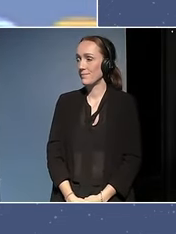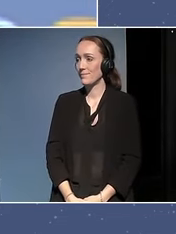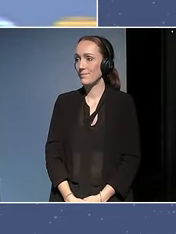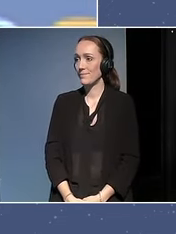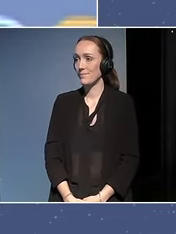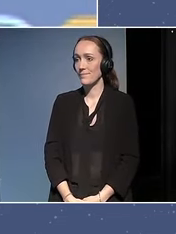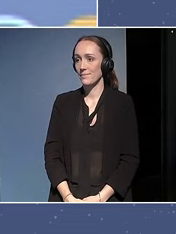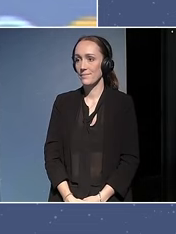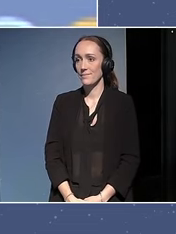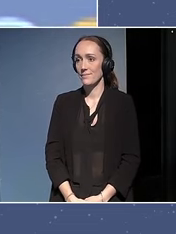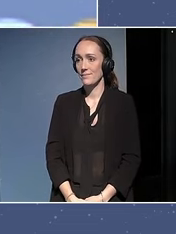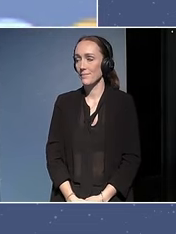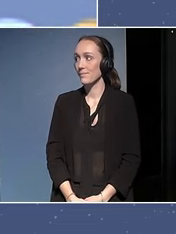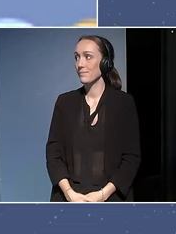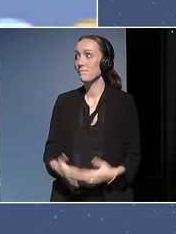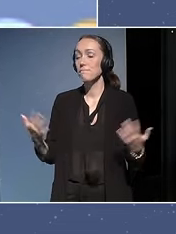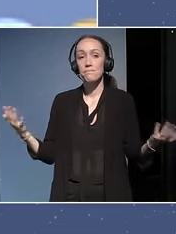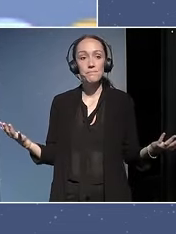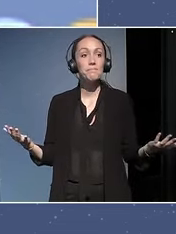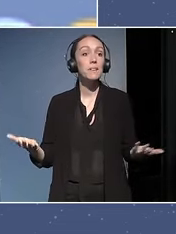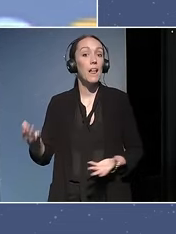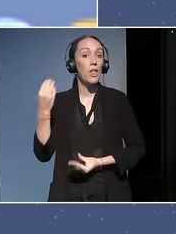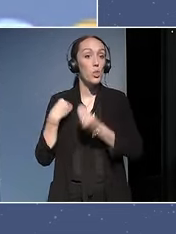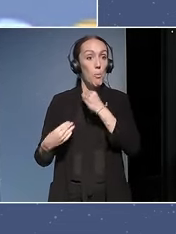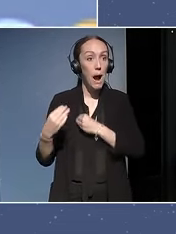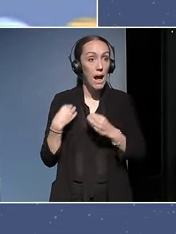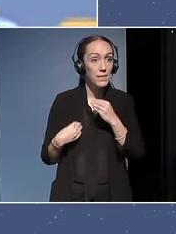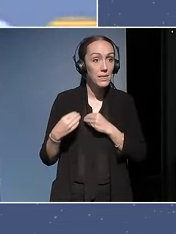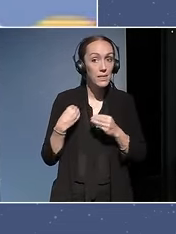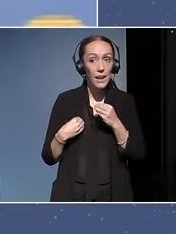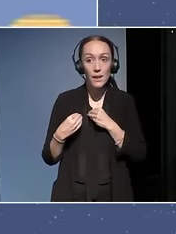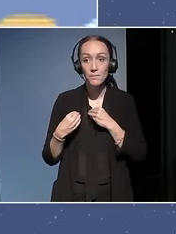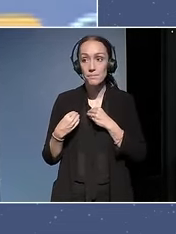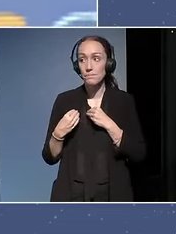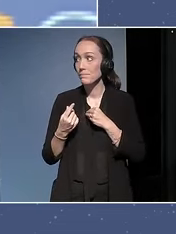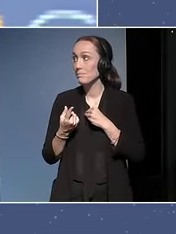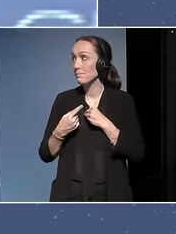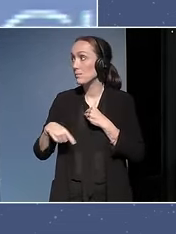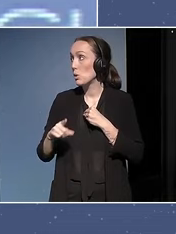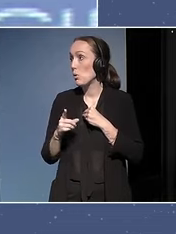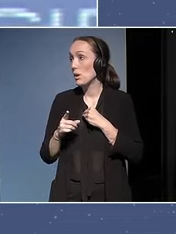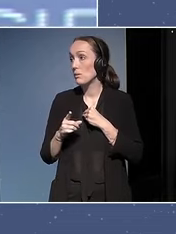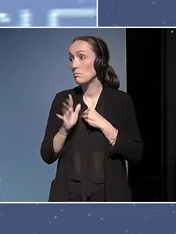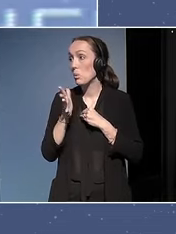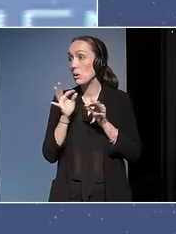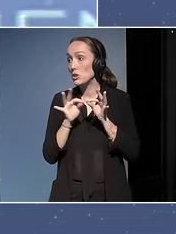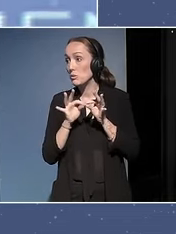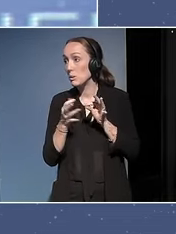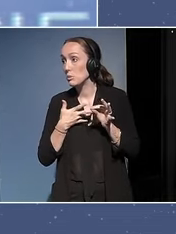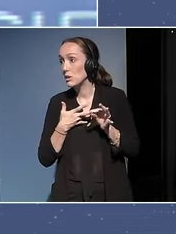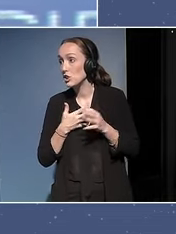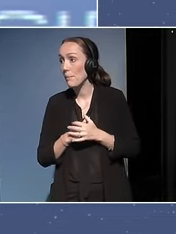quanti se se ci sono domande Noi abbiamo ancora un quarto